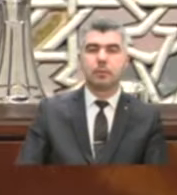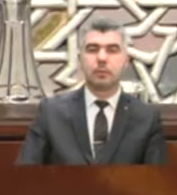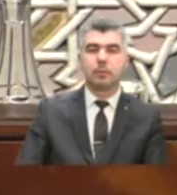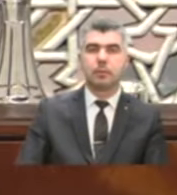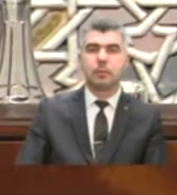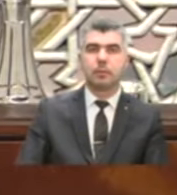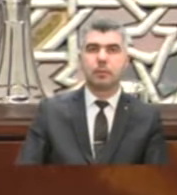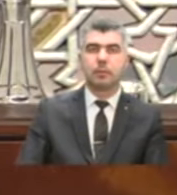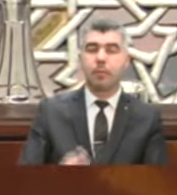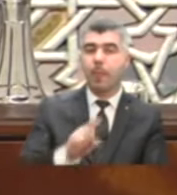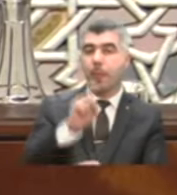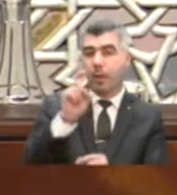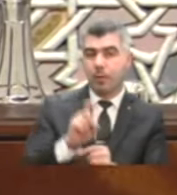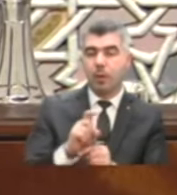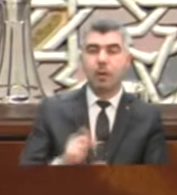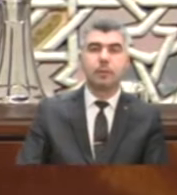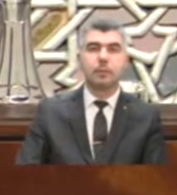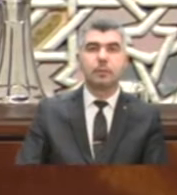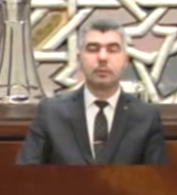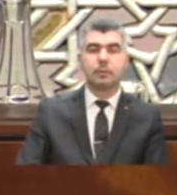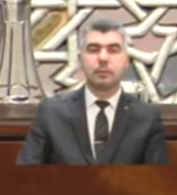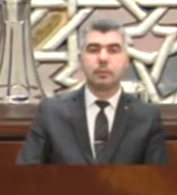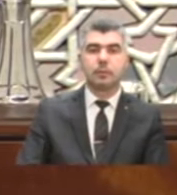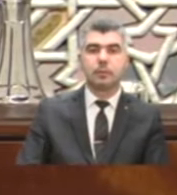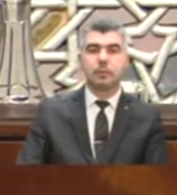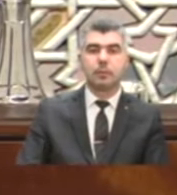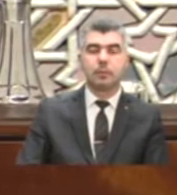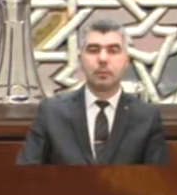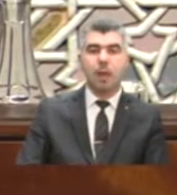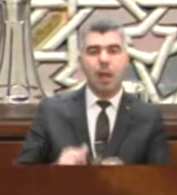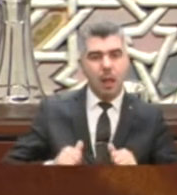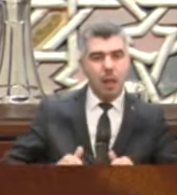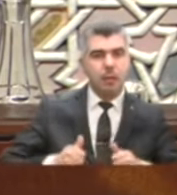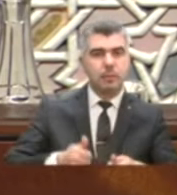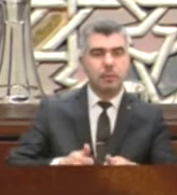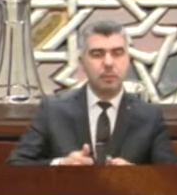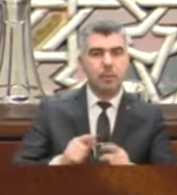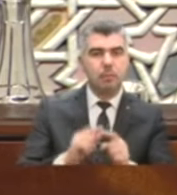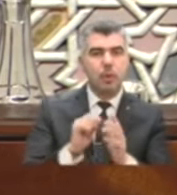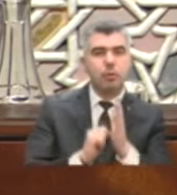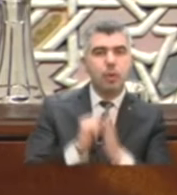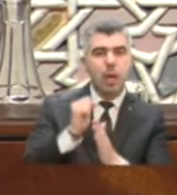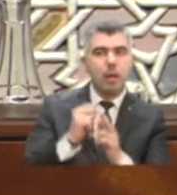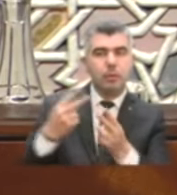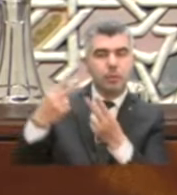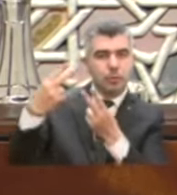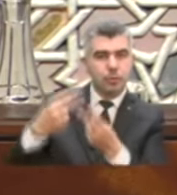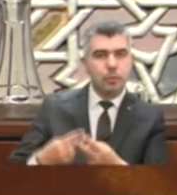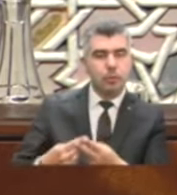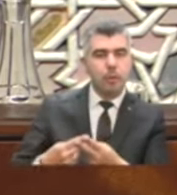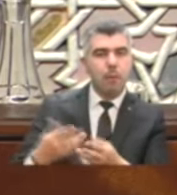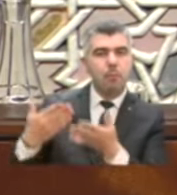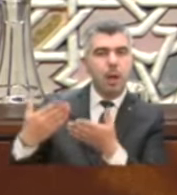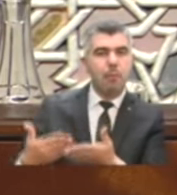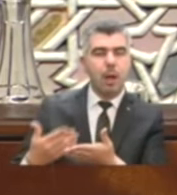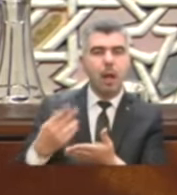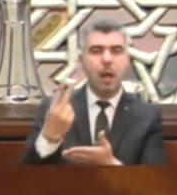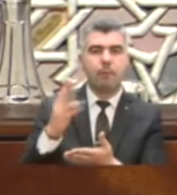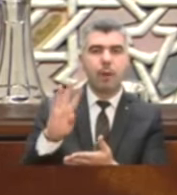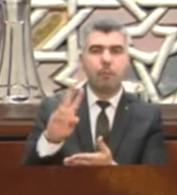نمر إلى سؤال موالي حول الاستعدادات المتخذة لإنجاح عملية العبور مرحبا